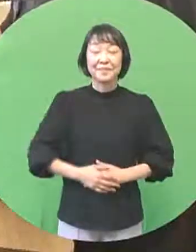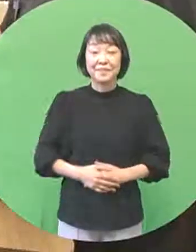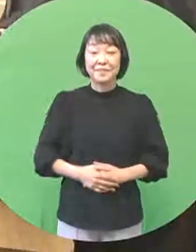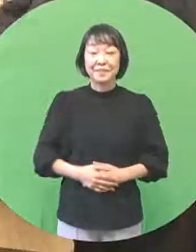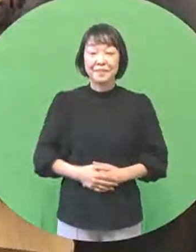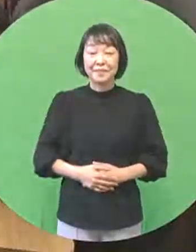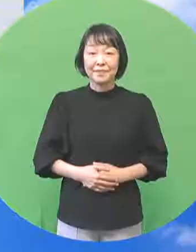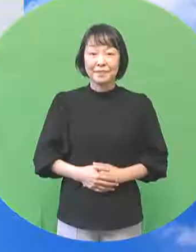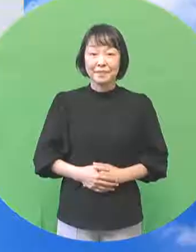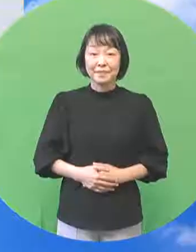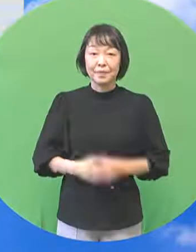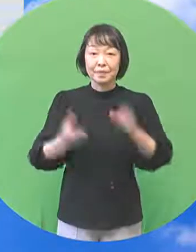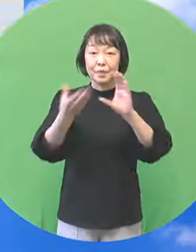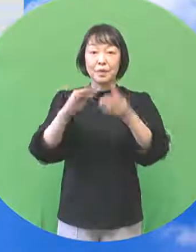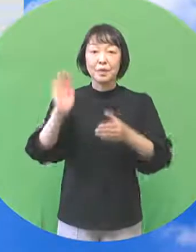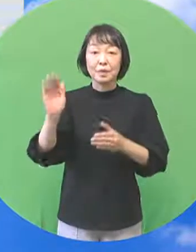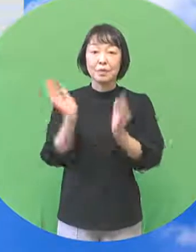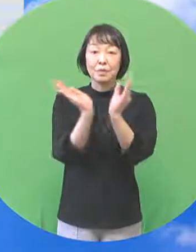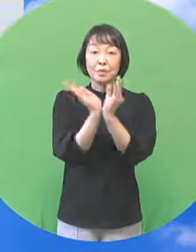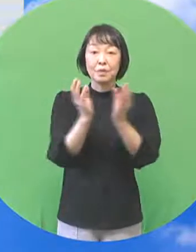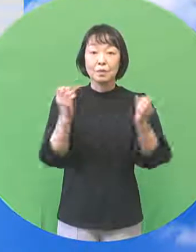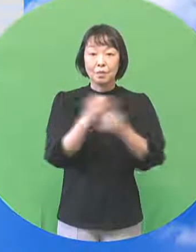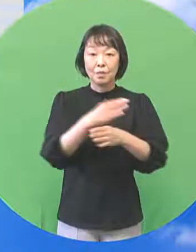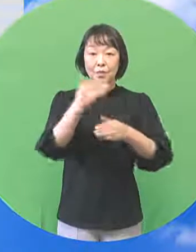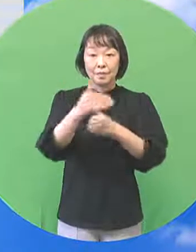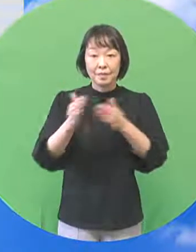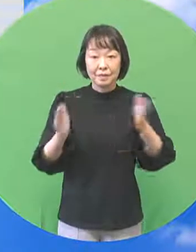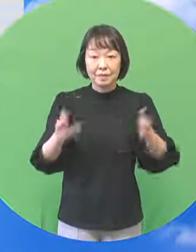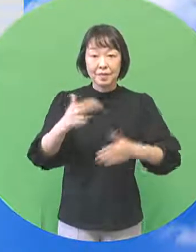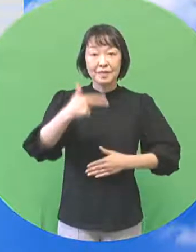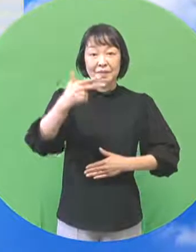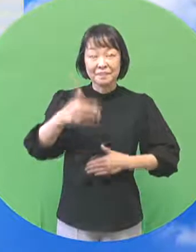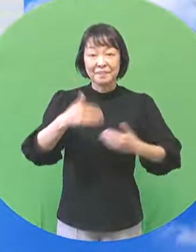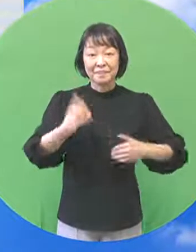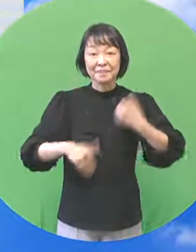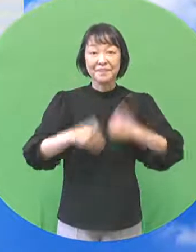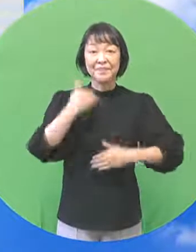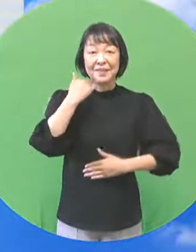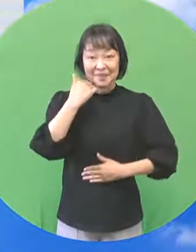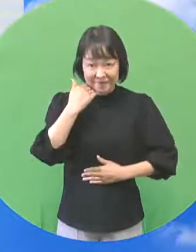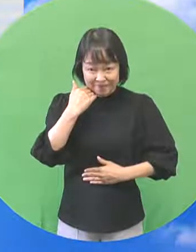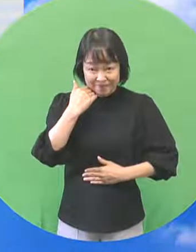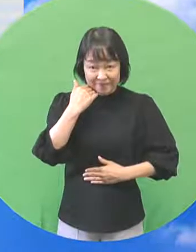岩手ワンコ広報室、来週もお楽しみに。